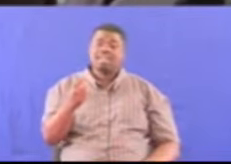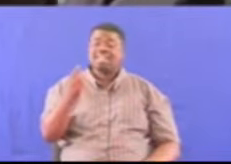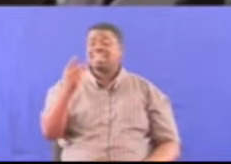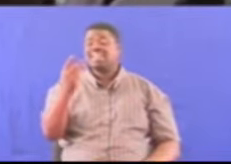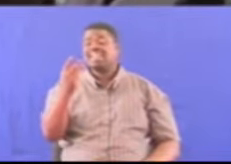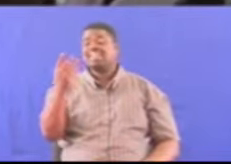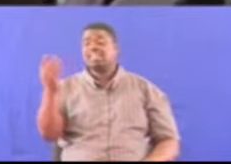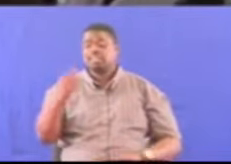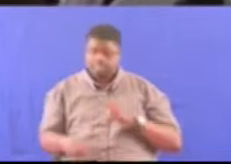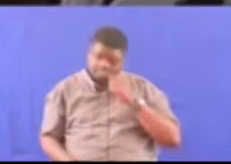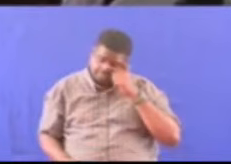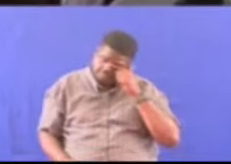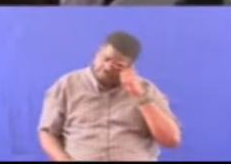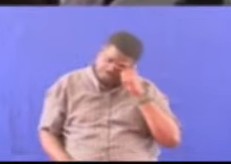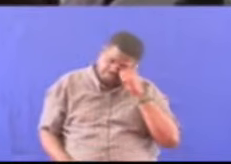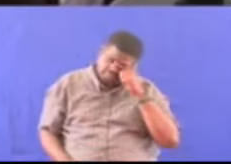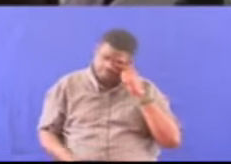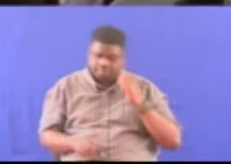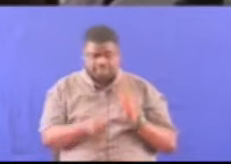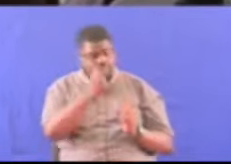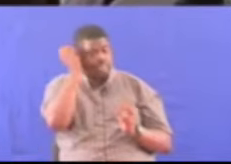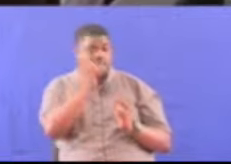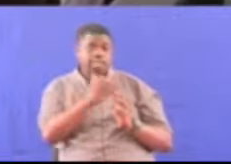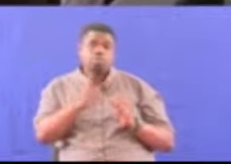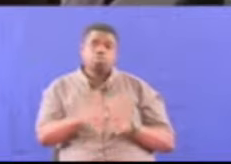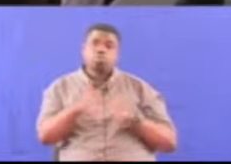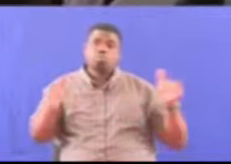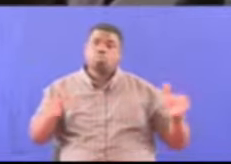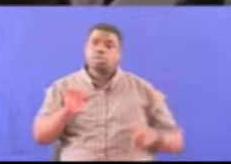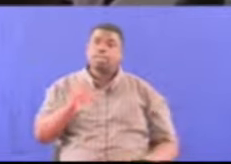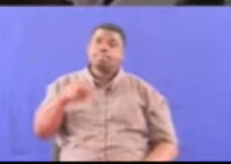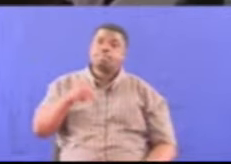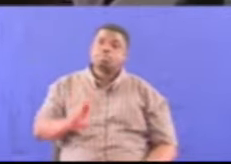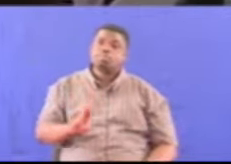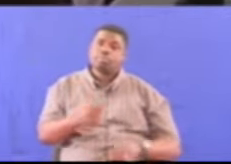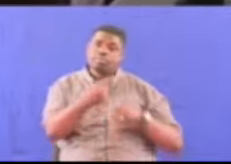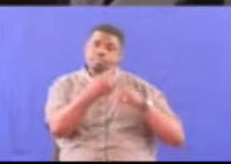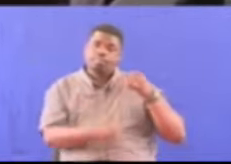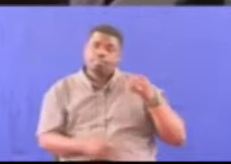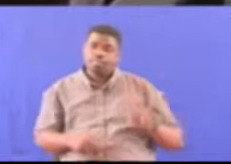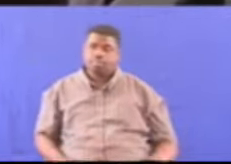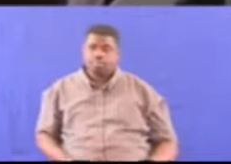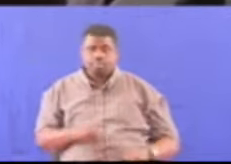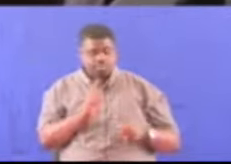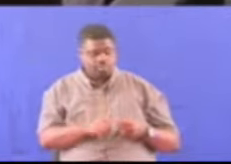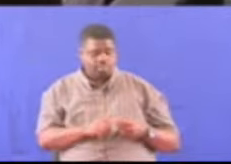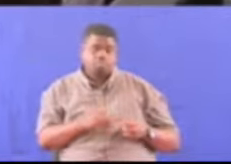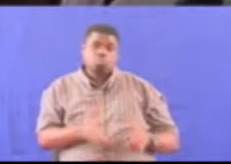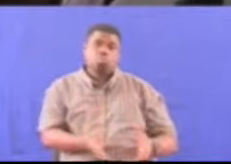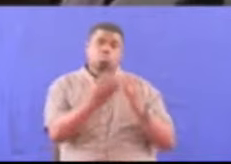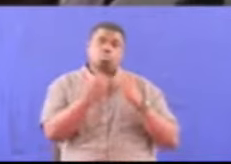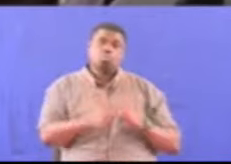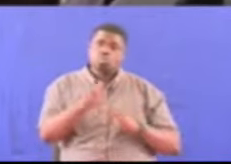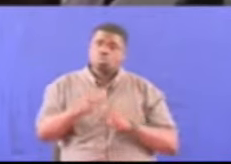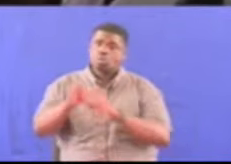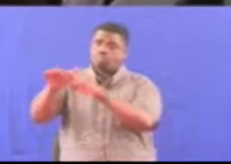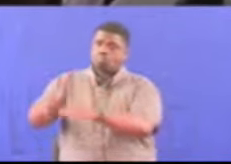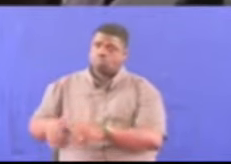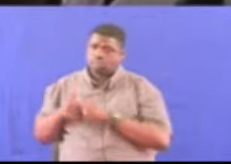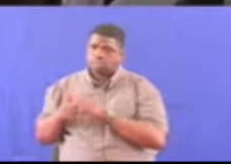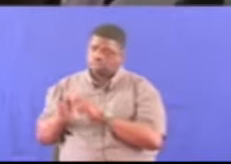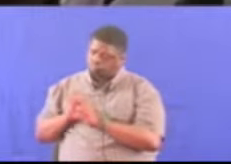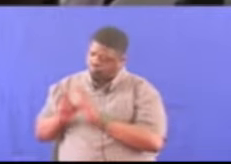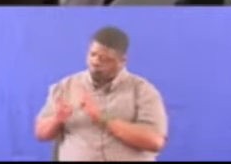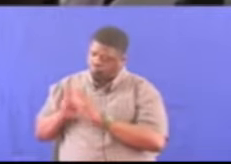134. Na malengo kuu ya IPU ni kama ifuatavyo: kwanza ni kuwezesha wabunge kujadili ajenda